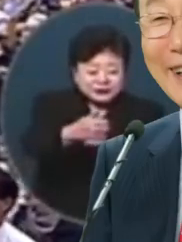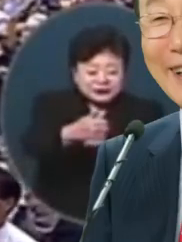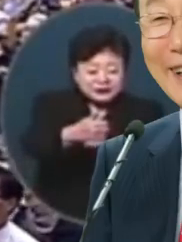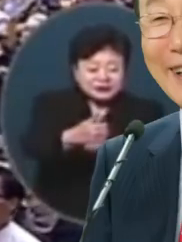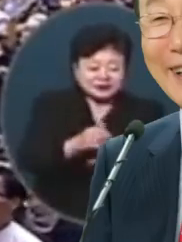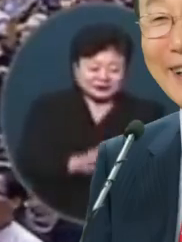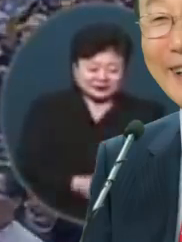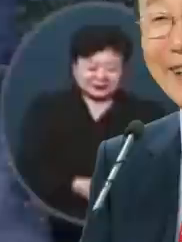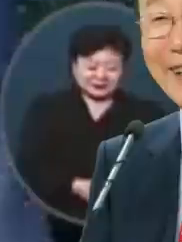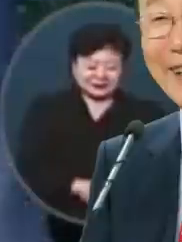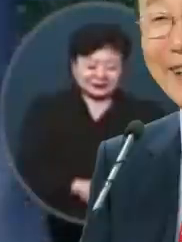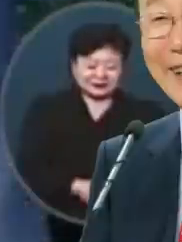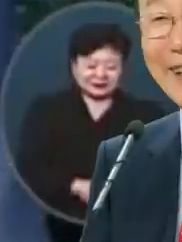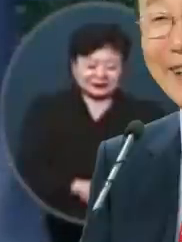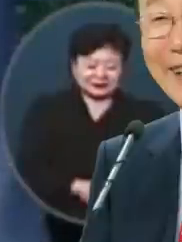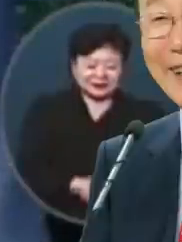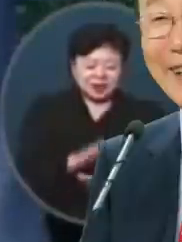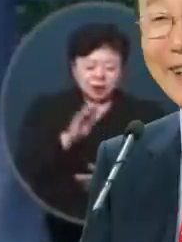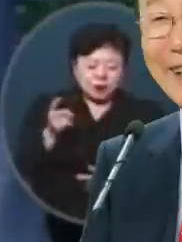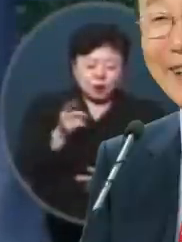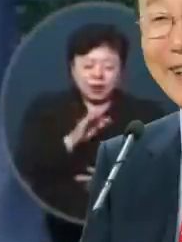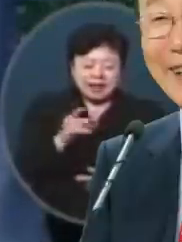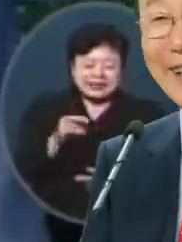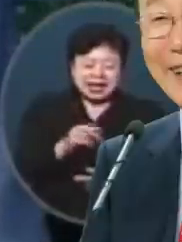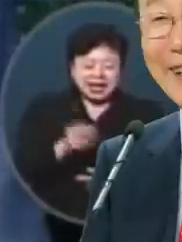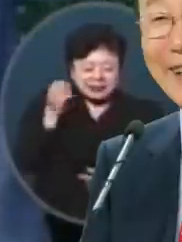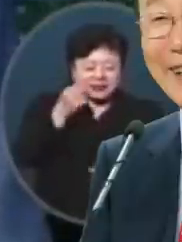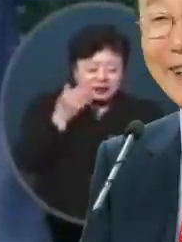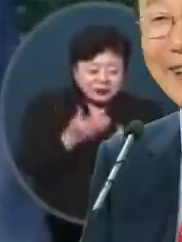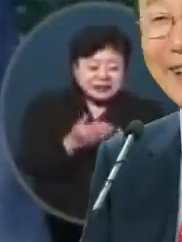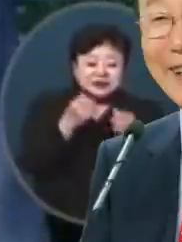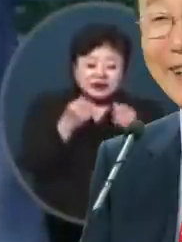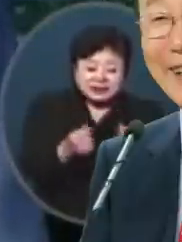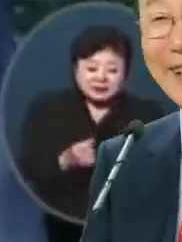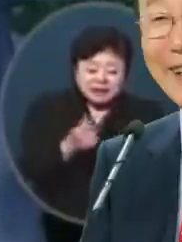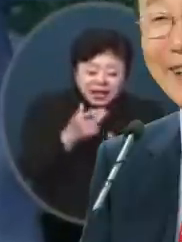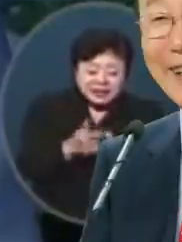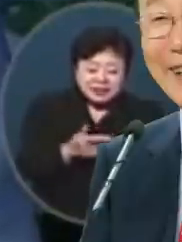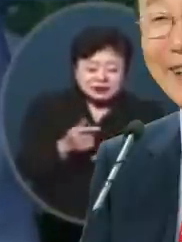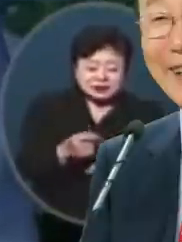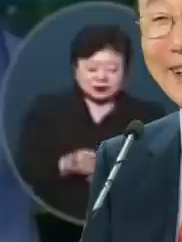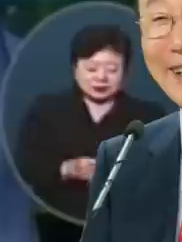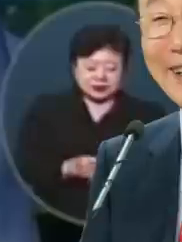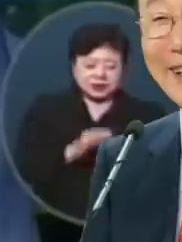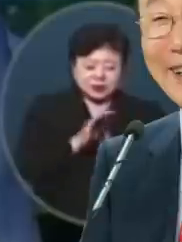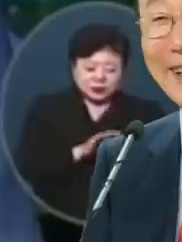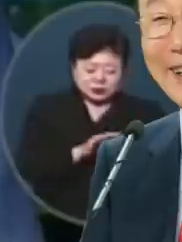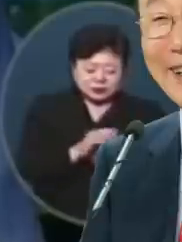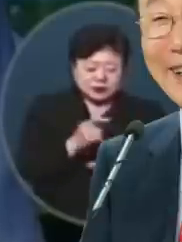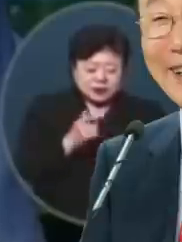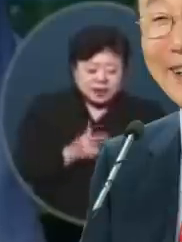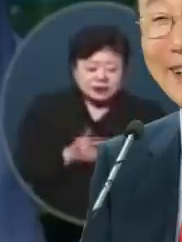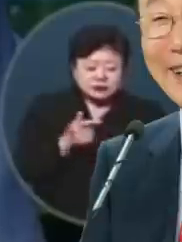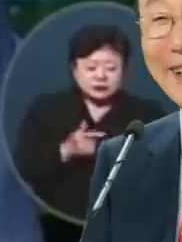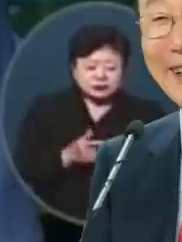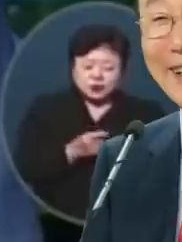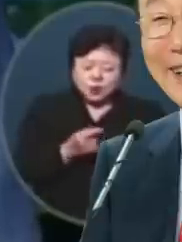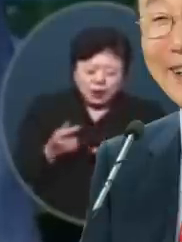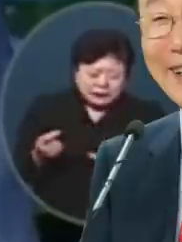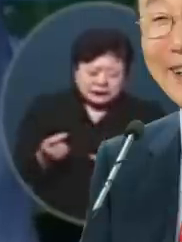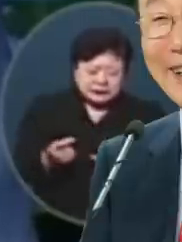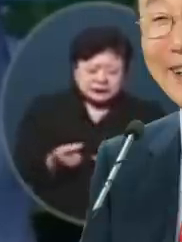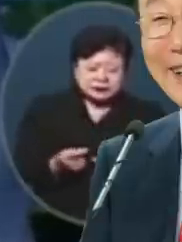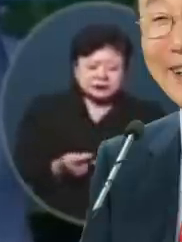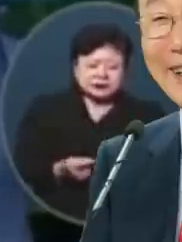하나님이 보혜사 성령인 것입니다. 예수님이 보혜사였는데 예수님이 꼭 같은